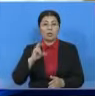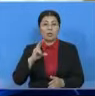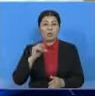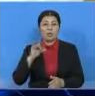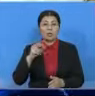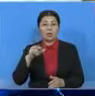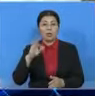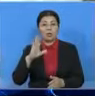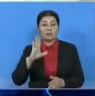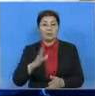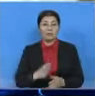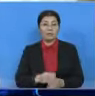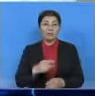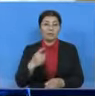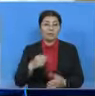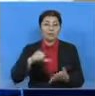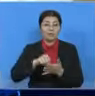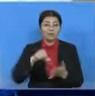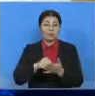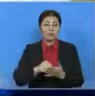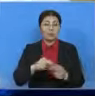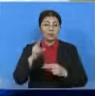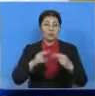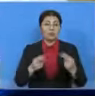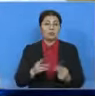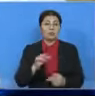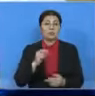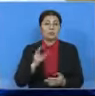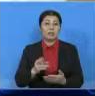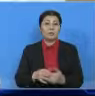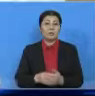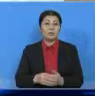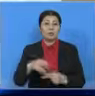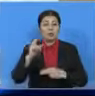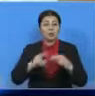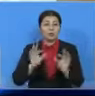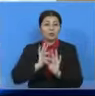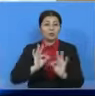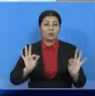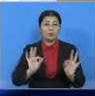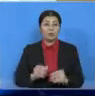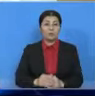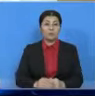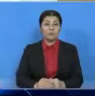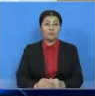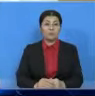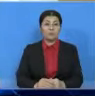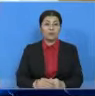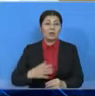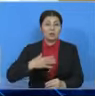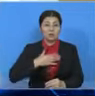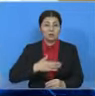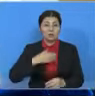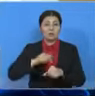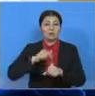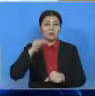саяси науқанға алғаш рет қатысып тұрсыз. Көңіліңіз қалай? Күн күйіңіз керемет. Жалпы сәл қобалжу сезімі